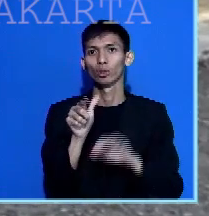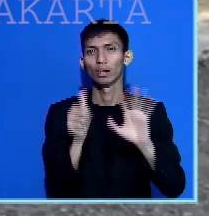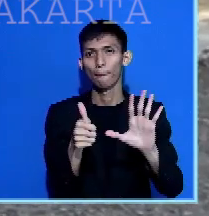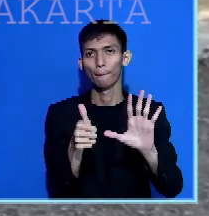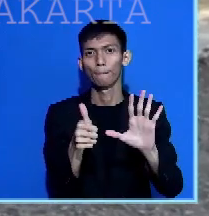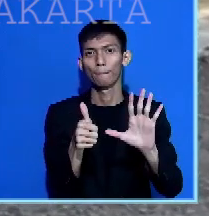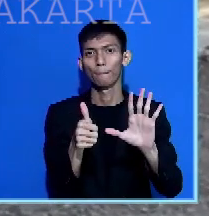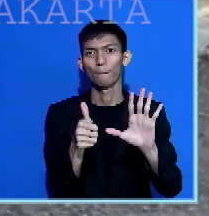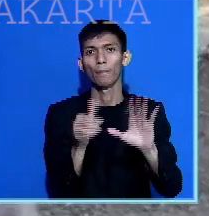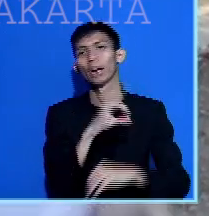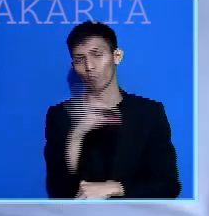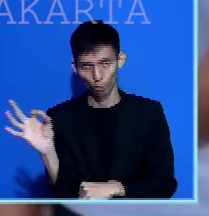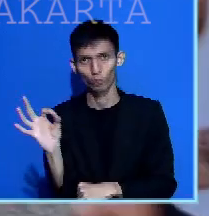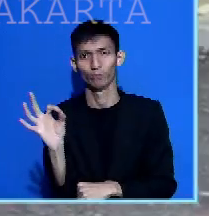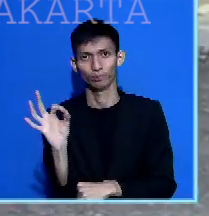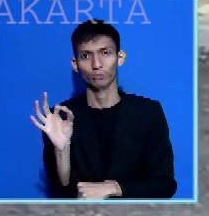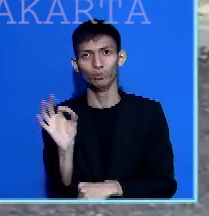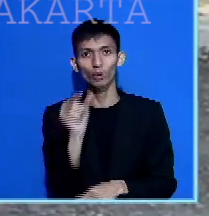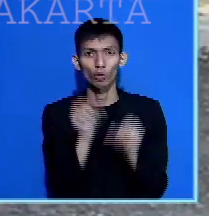176.631. Dari target kita